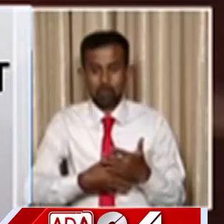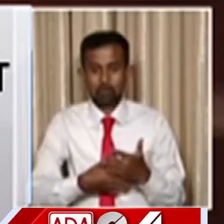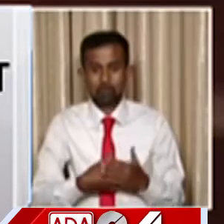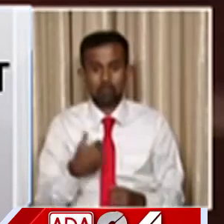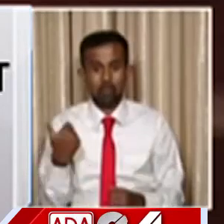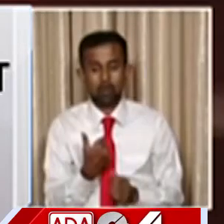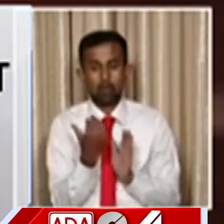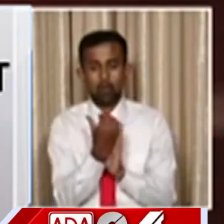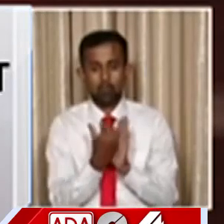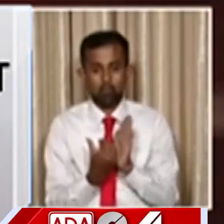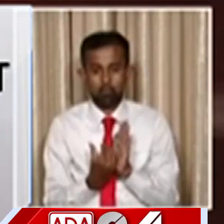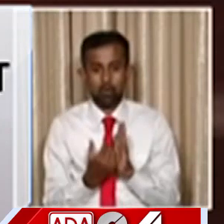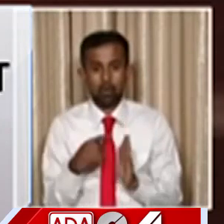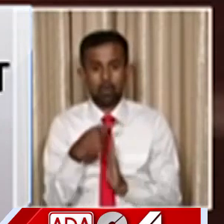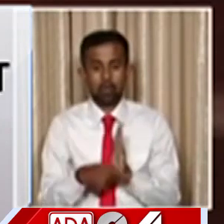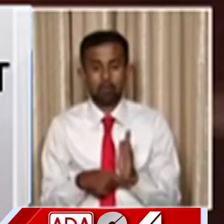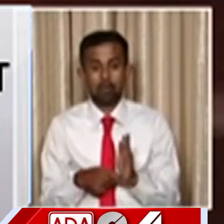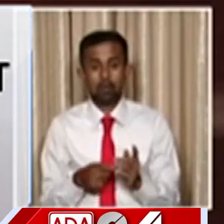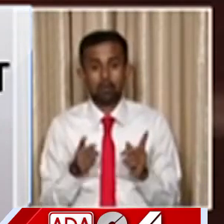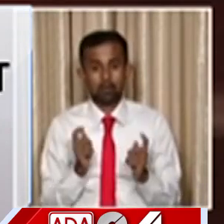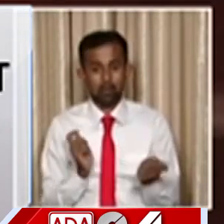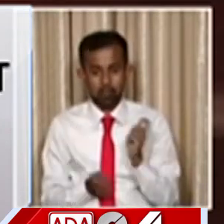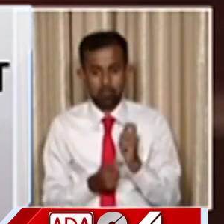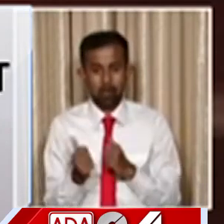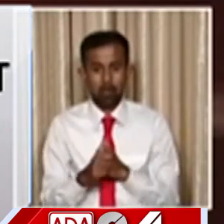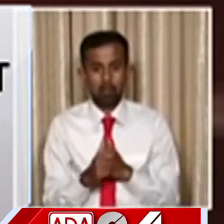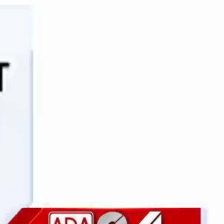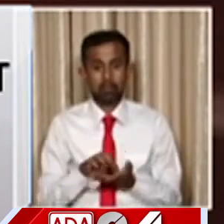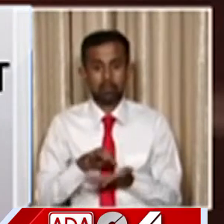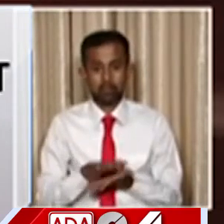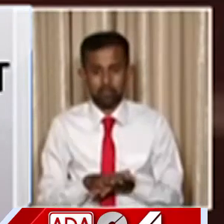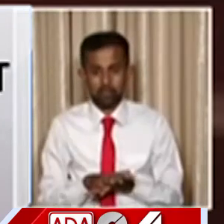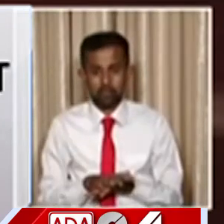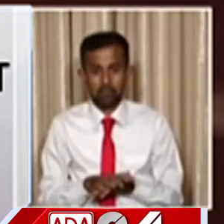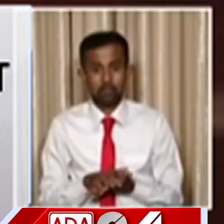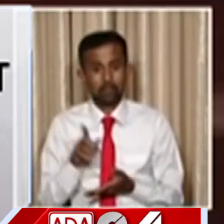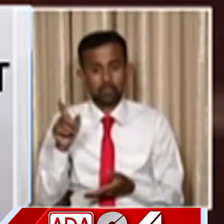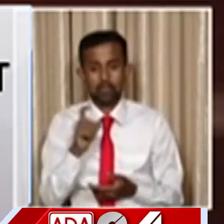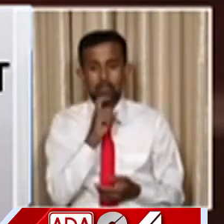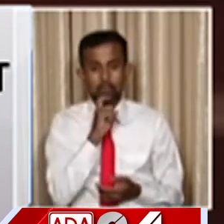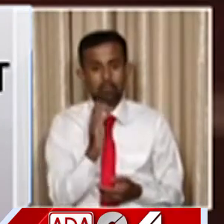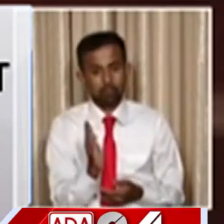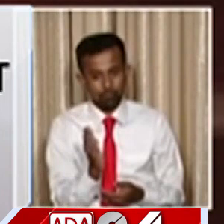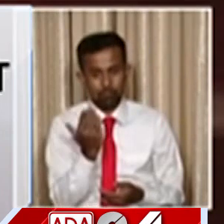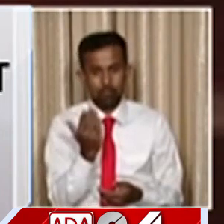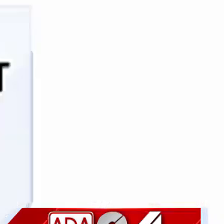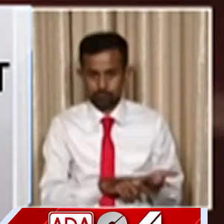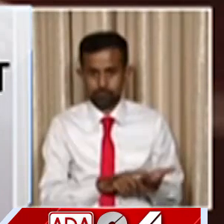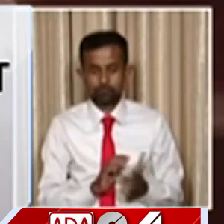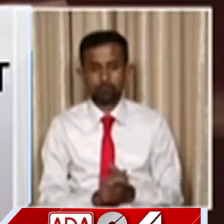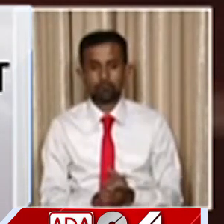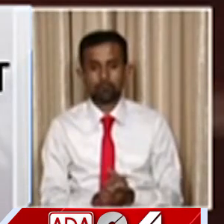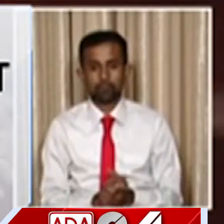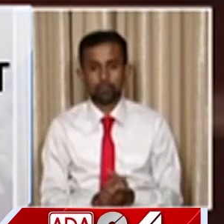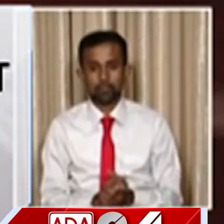අලුත් ව්‍යවස්ථාවක් ශ්‍රී ලංකා ක්‍රිකට් වලට හදන්න මැතිතුමා ගත්ත තීන්දුව ඒ අධිකරණයේ විසින්ම ඒකත් තහනම් කරලා තියෙනවා.